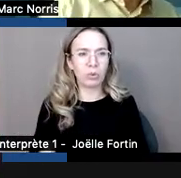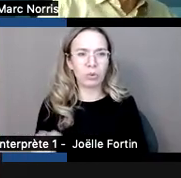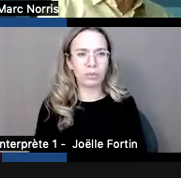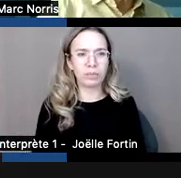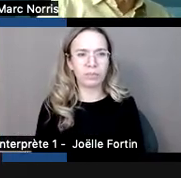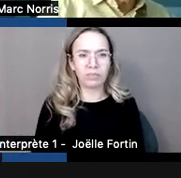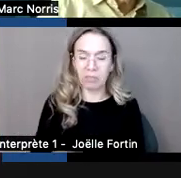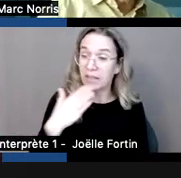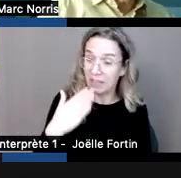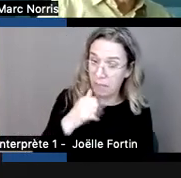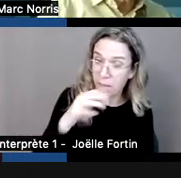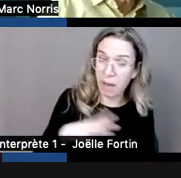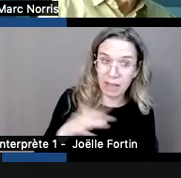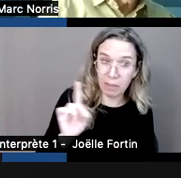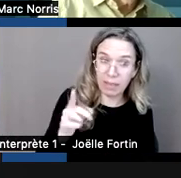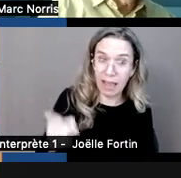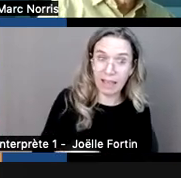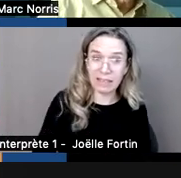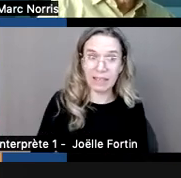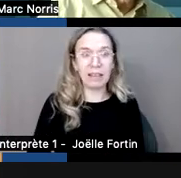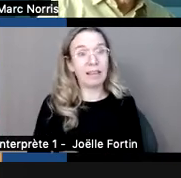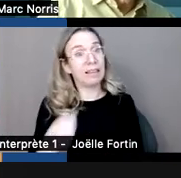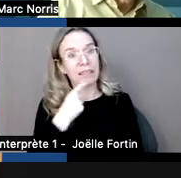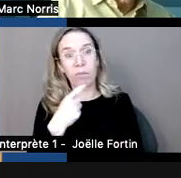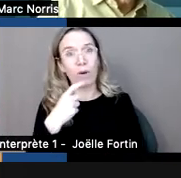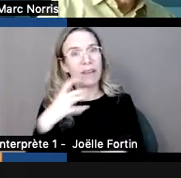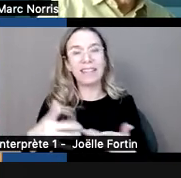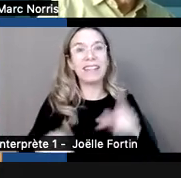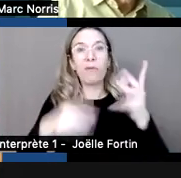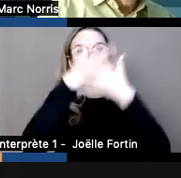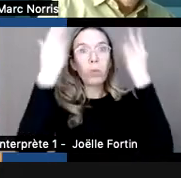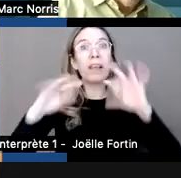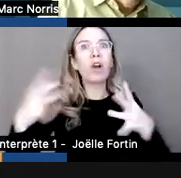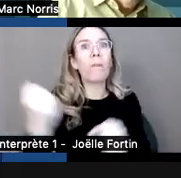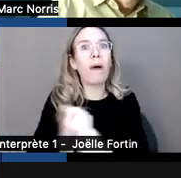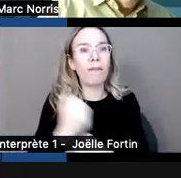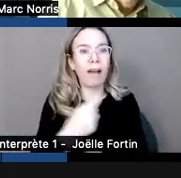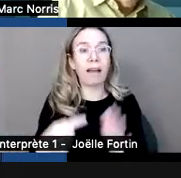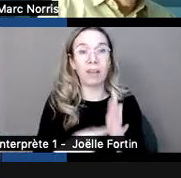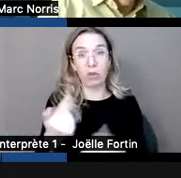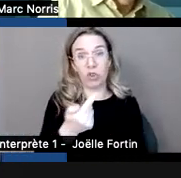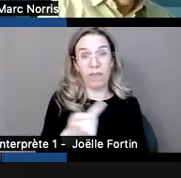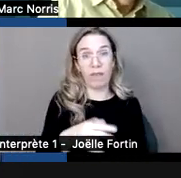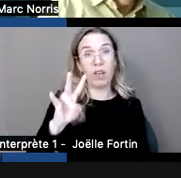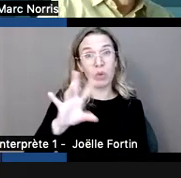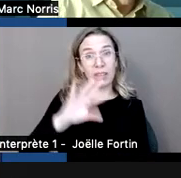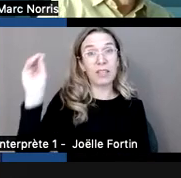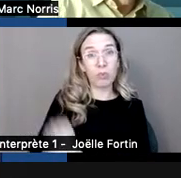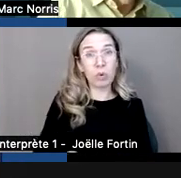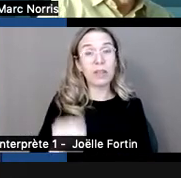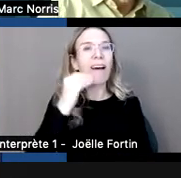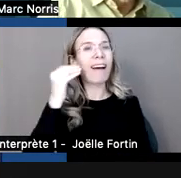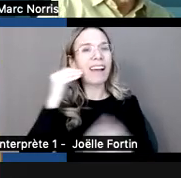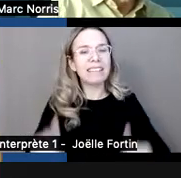C'est bien, Madame Dost. Pas facile de retrouver les gestes oubliés. Comme Geneviève, 75% des résidents de cette